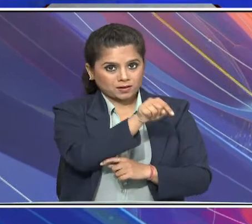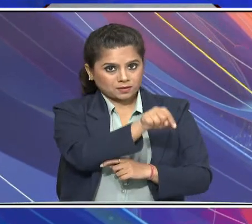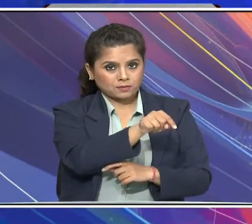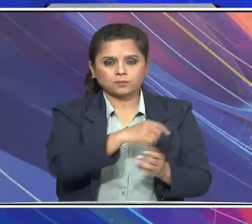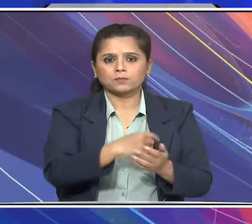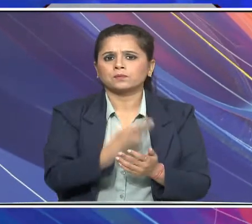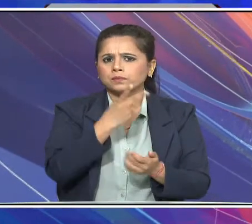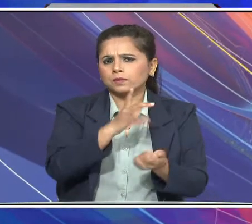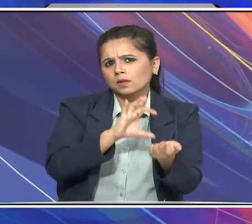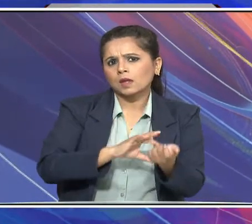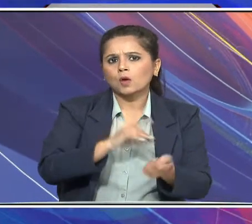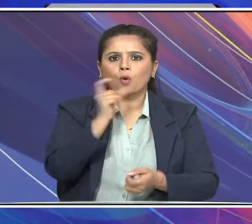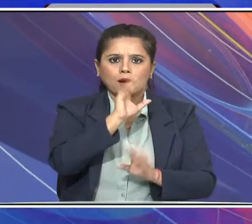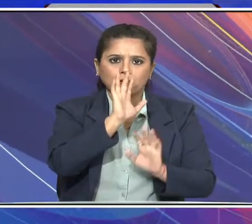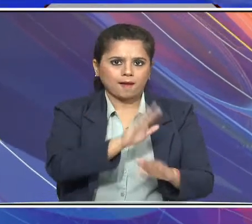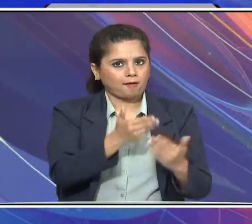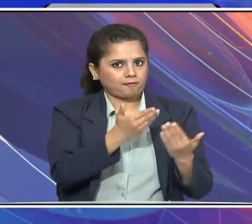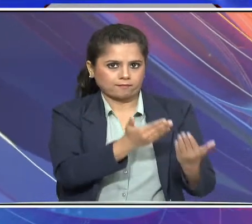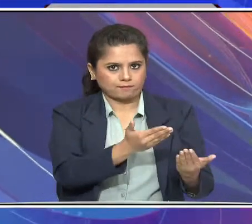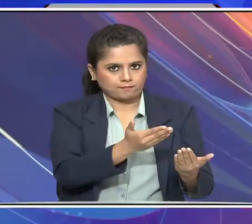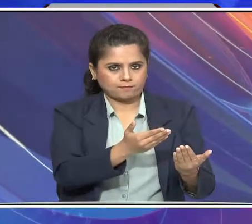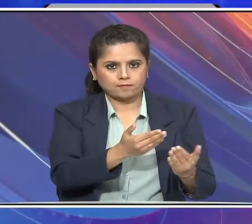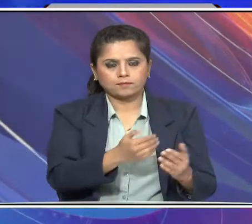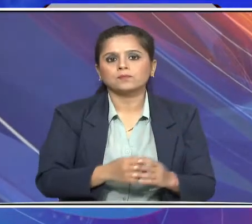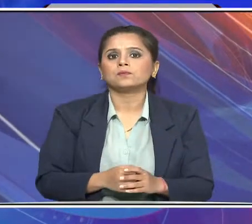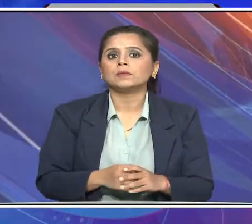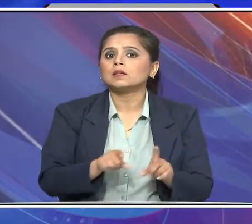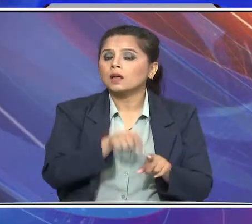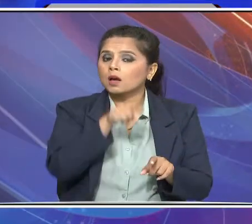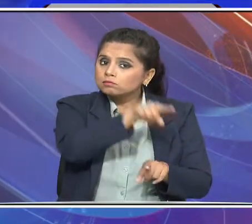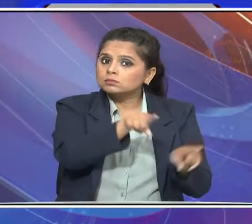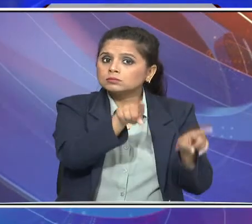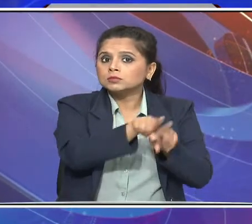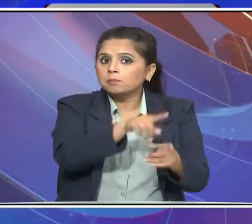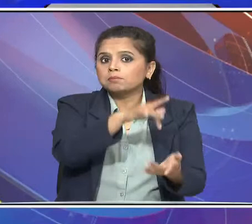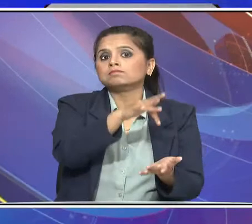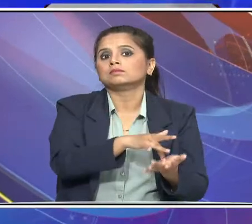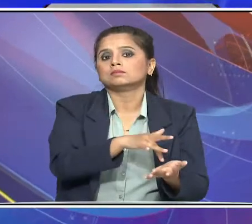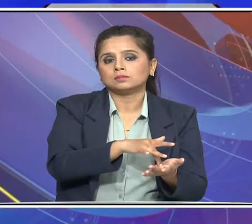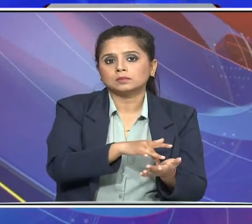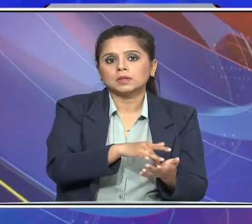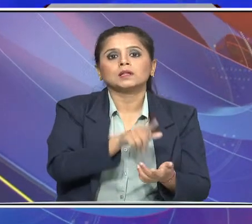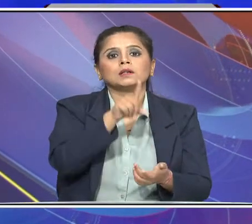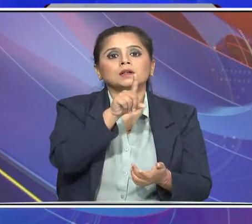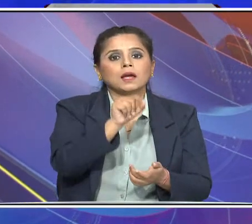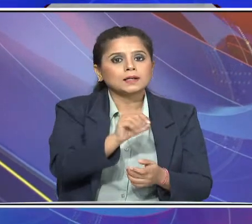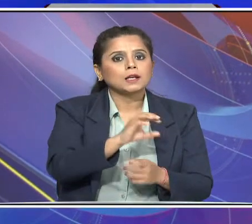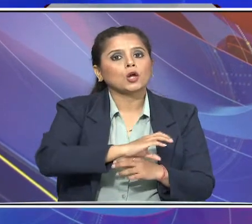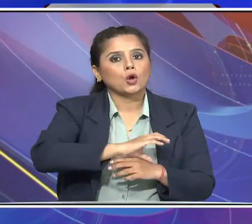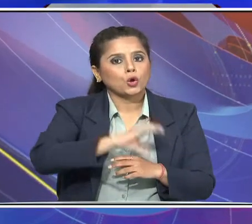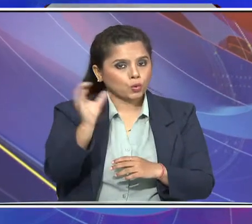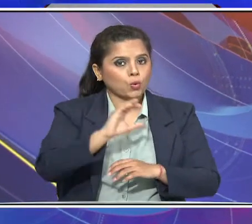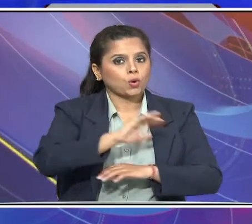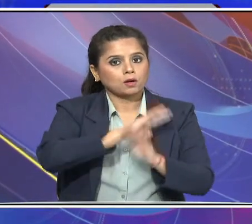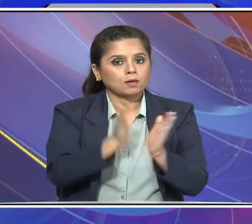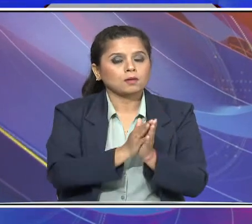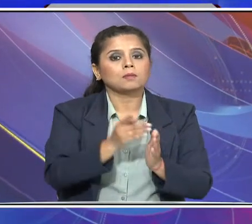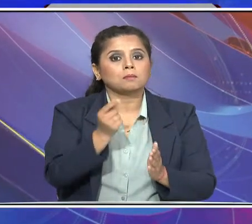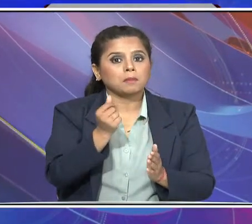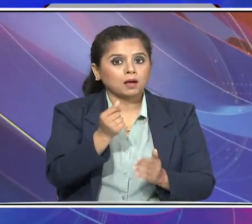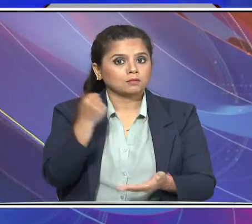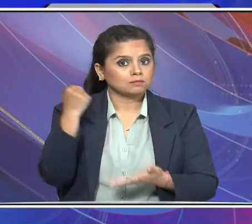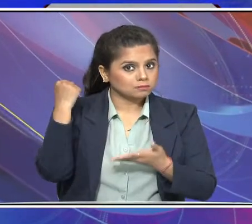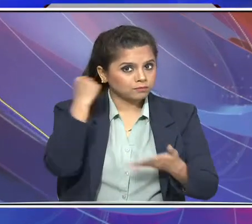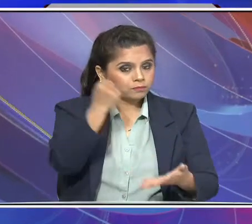जहां मेडिकल कॉलेज है वहां 10 करोड़ रुपए के सहयोग